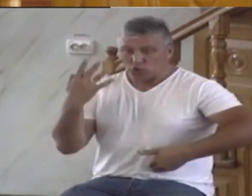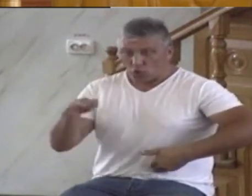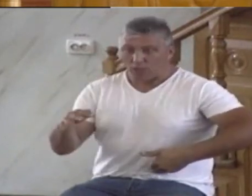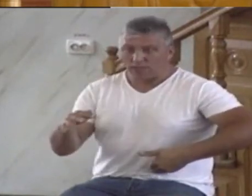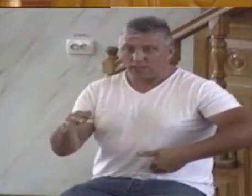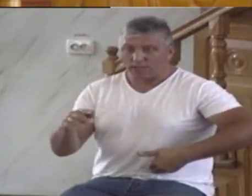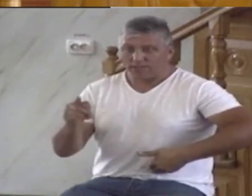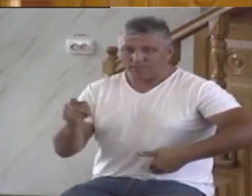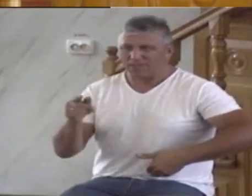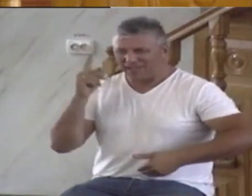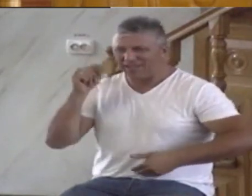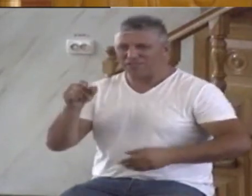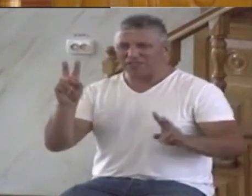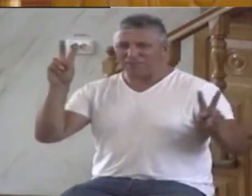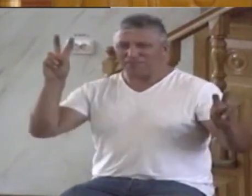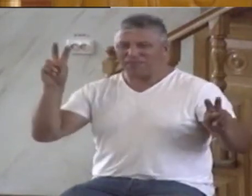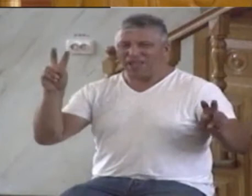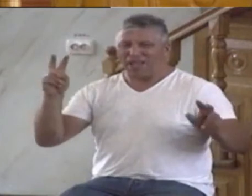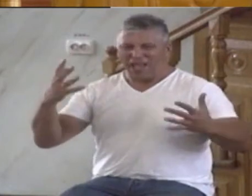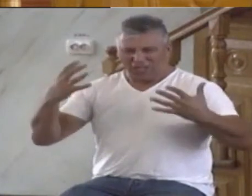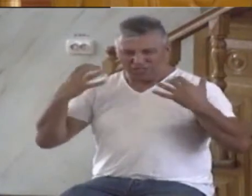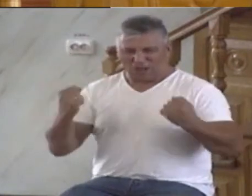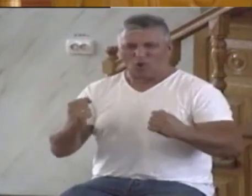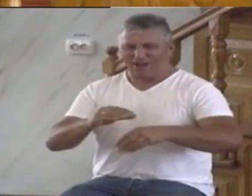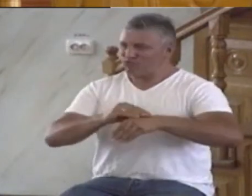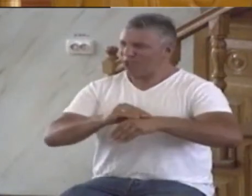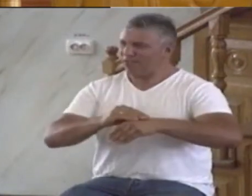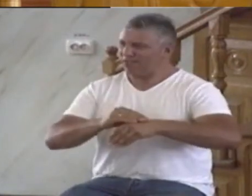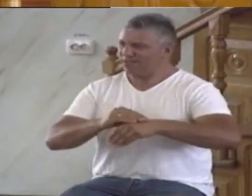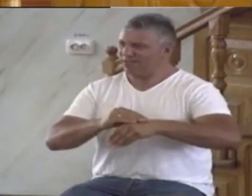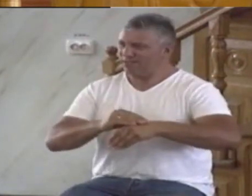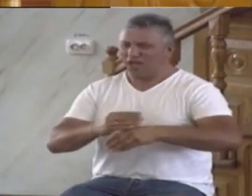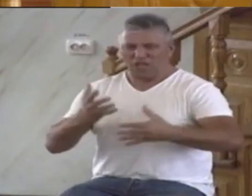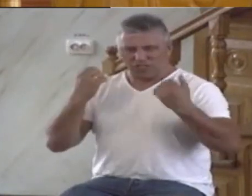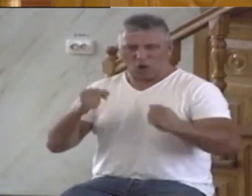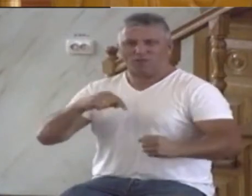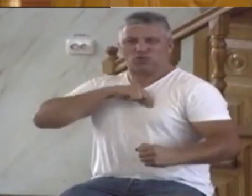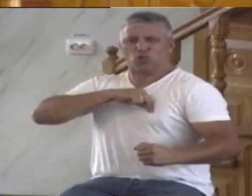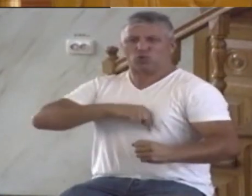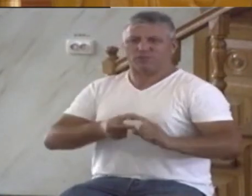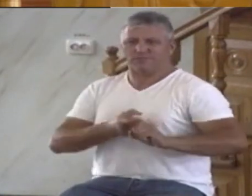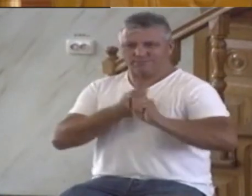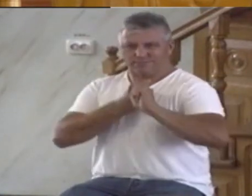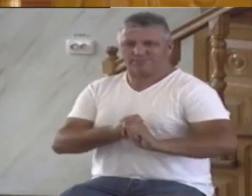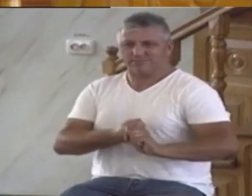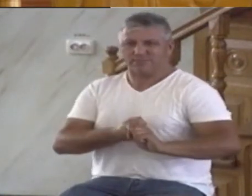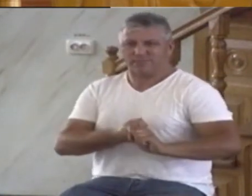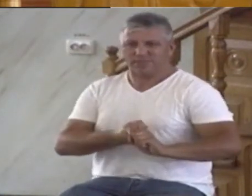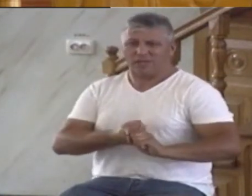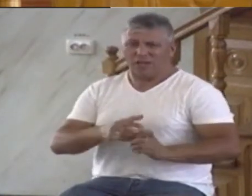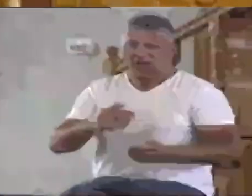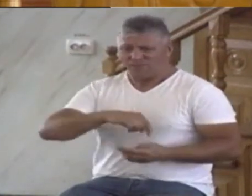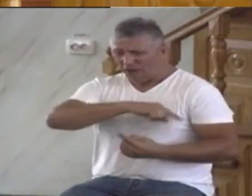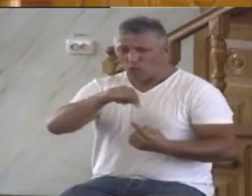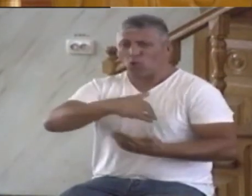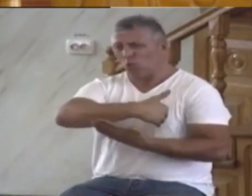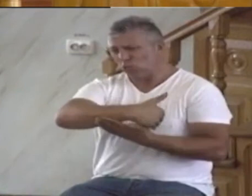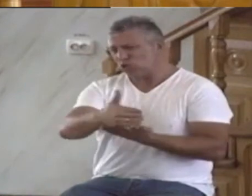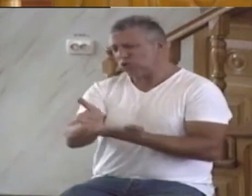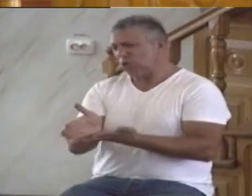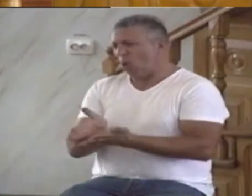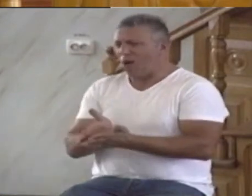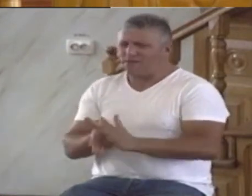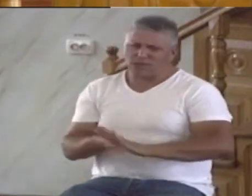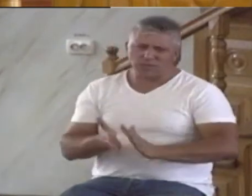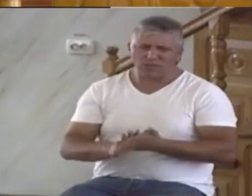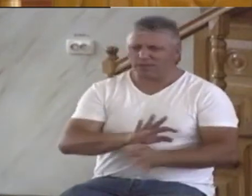теле здоровый дух. Когда человек напитан, хорошо отдохнул, когда у него условия хорошие, он